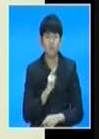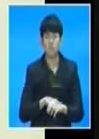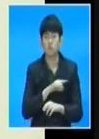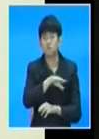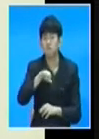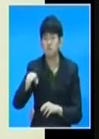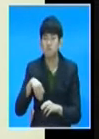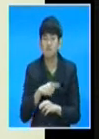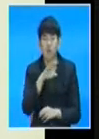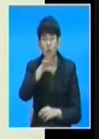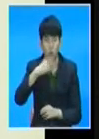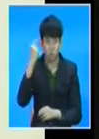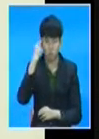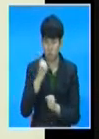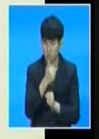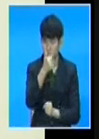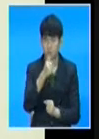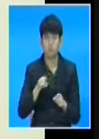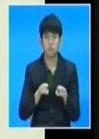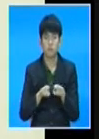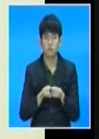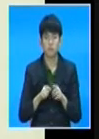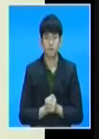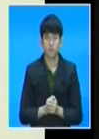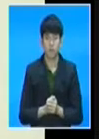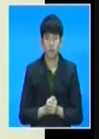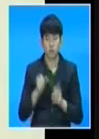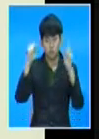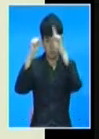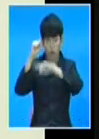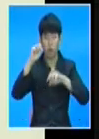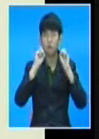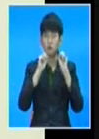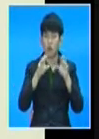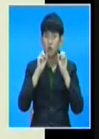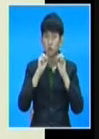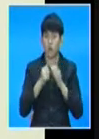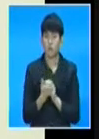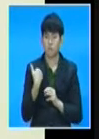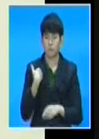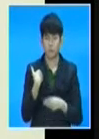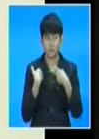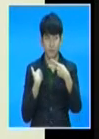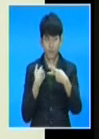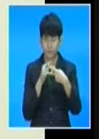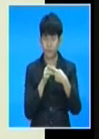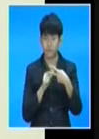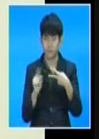กสถานที่ยังทันสมัยอยู่เสมอคำสอนพุทธเจ้า2ประโยคที่ผมอยากจะนำมาเรียกว่าพุทธภาษิ